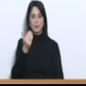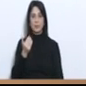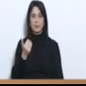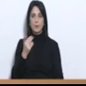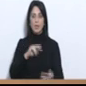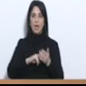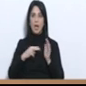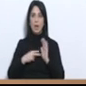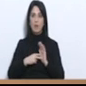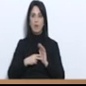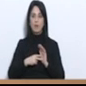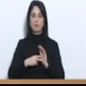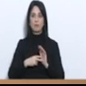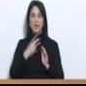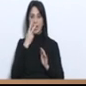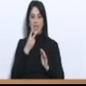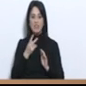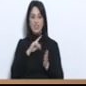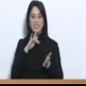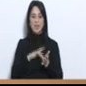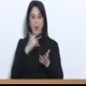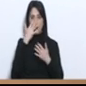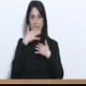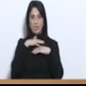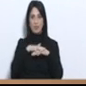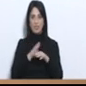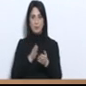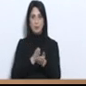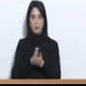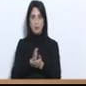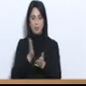გეგმა და ხედვა სამოქალაქო ინტეგრაციის მიმართულებით. დიდი მადლობა.